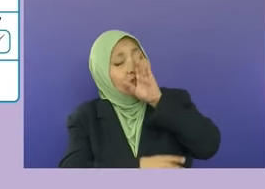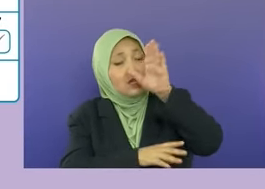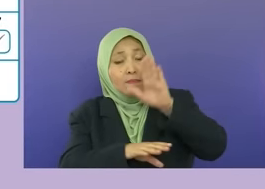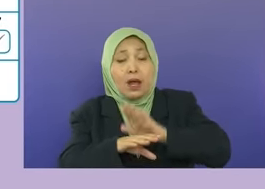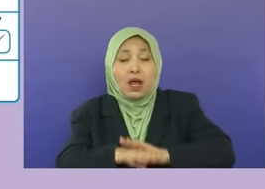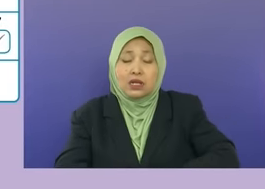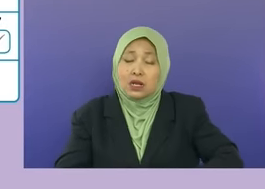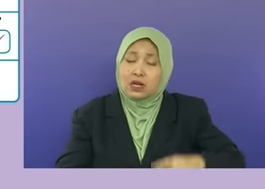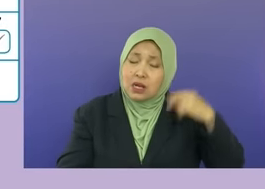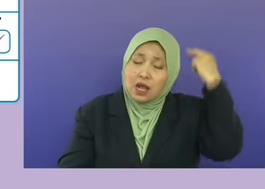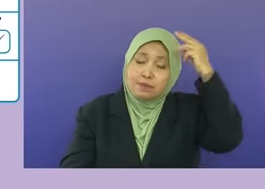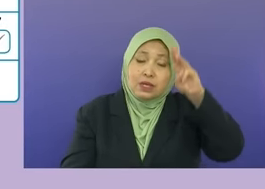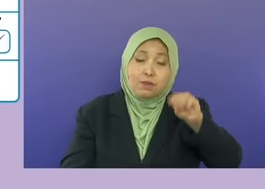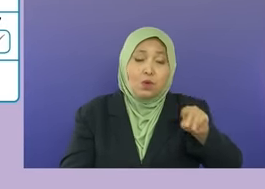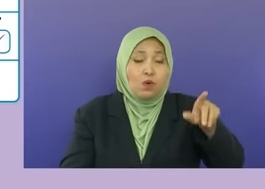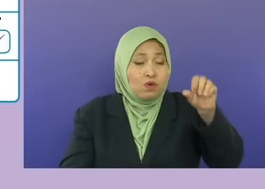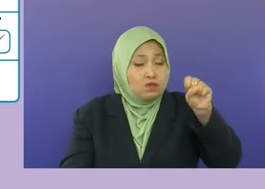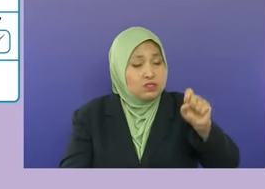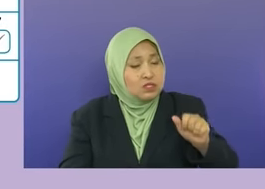Musa